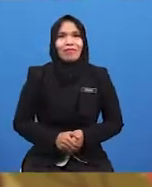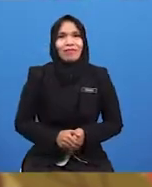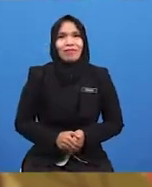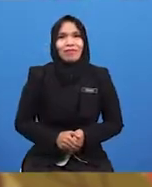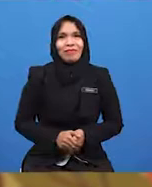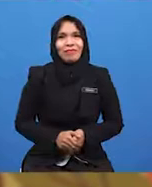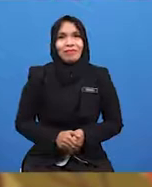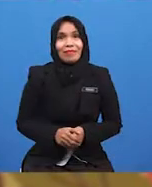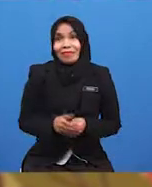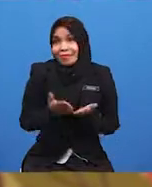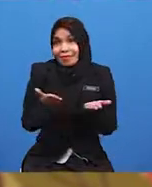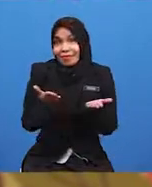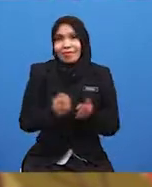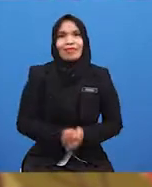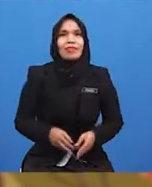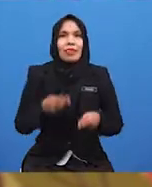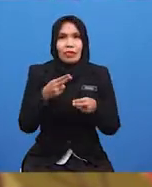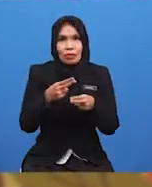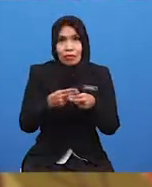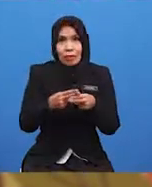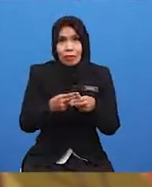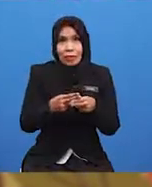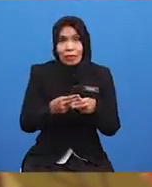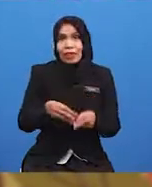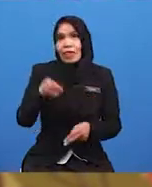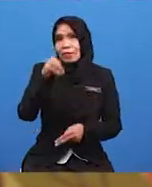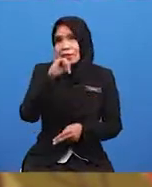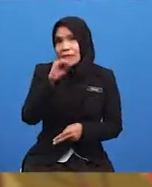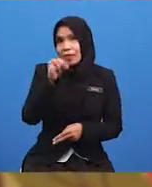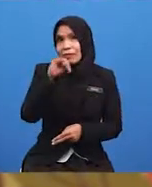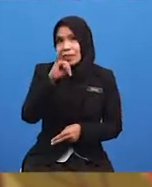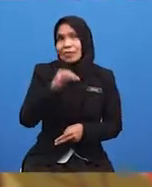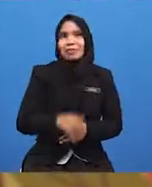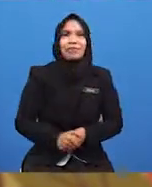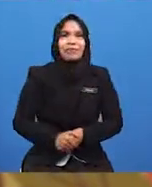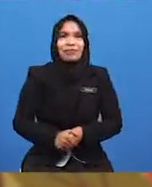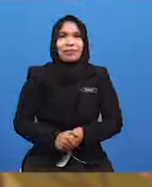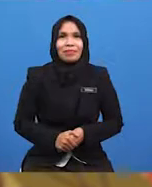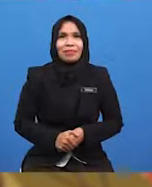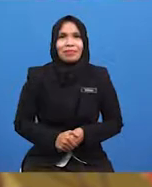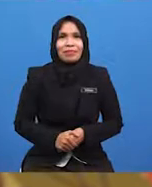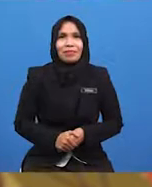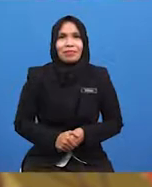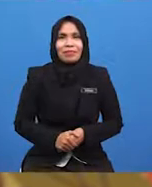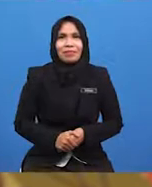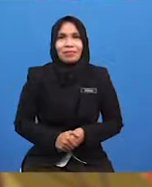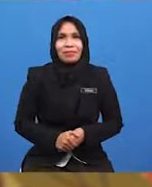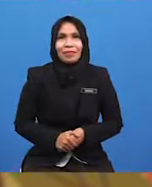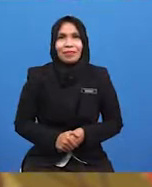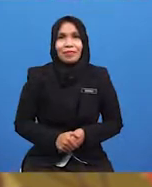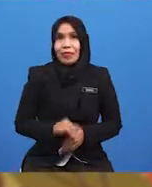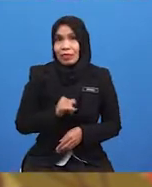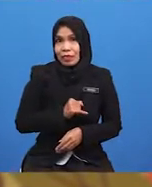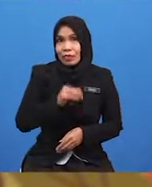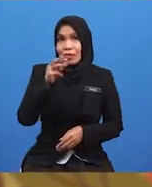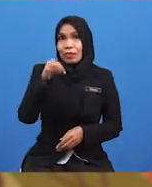ini dia namanya Mimi Hai Mini perkenalkan diri kamu Saya